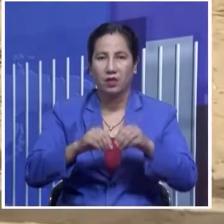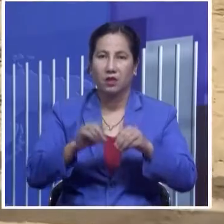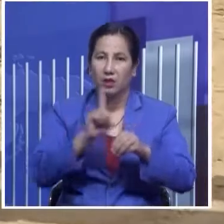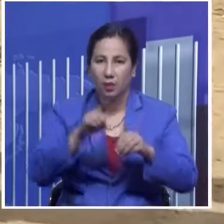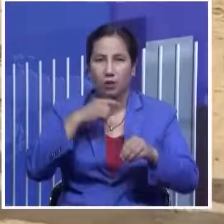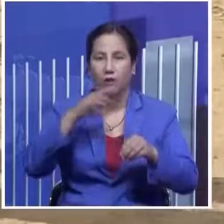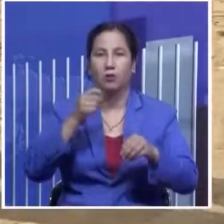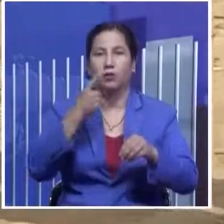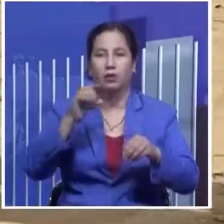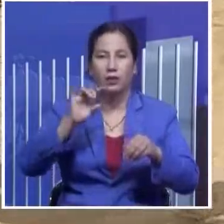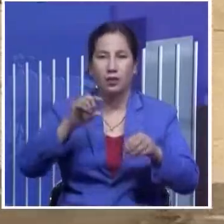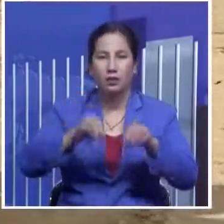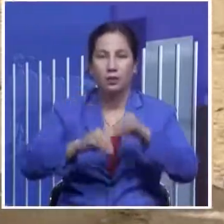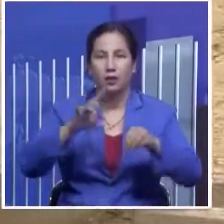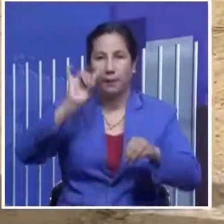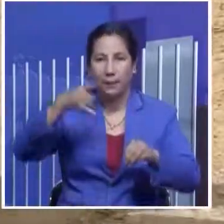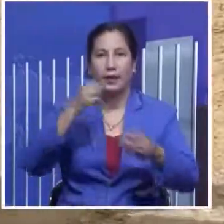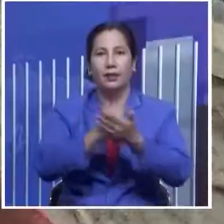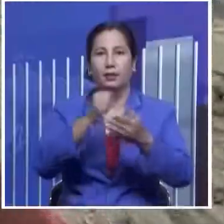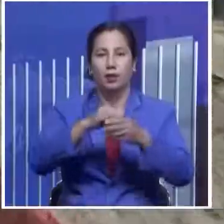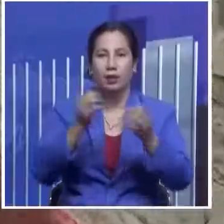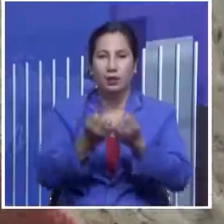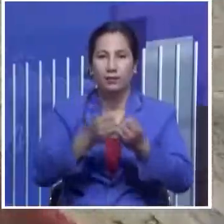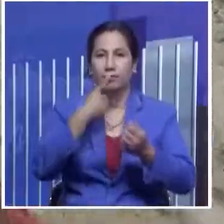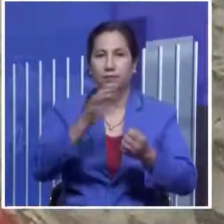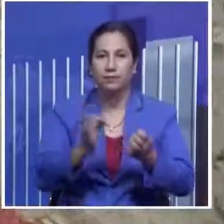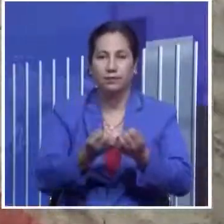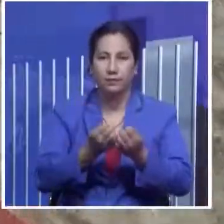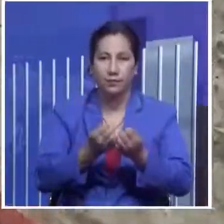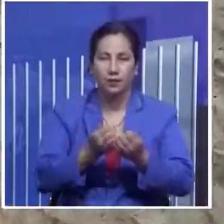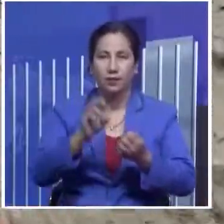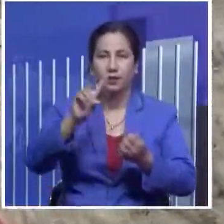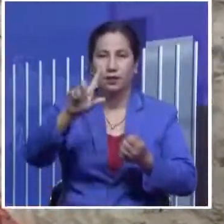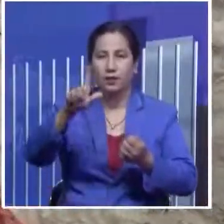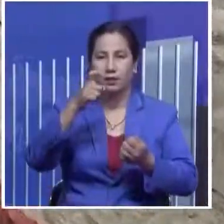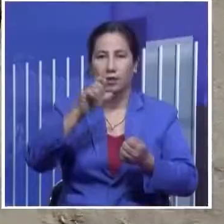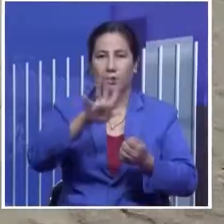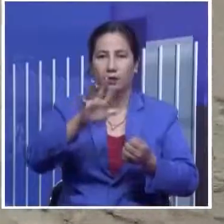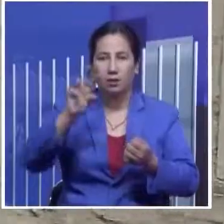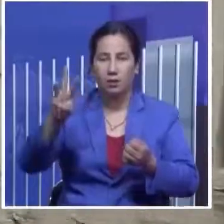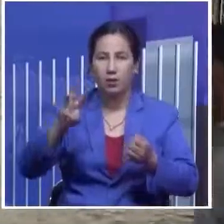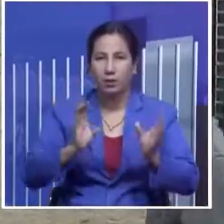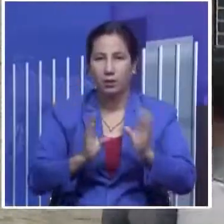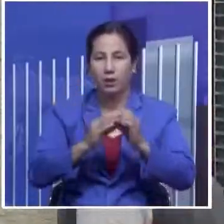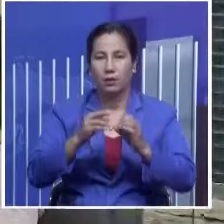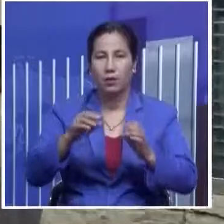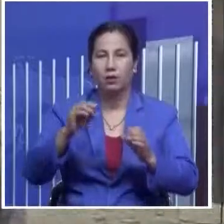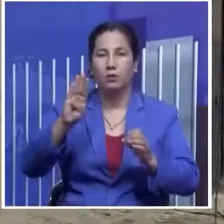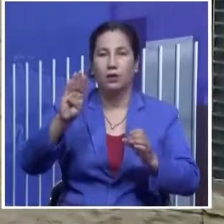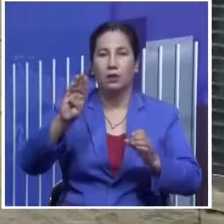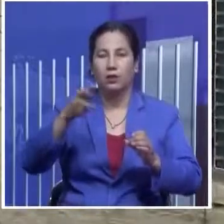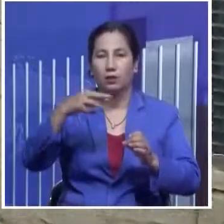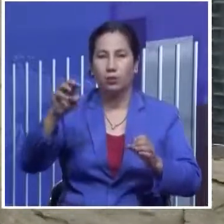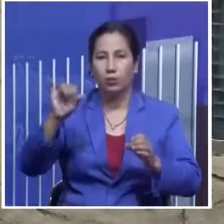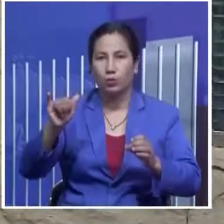नभएको भन्दै निर्वाचन आयोगले पुनः मतदान गर्ने निर्णय गरेको थियो। 753 पालिकामध्ये बुढीगङ्गा बाहेक अरू सबै